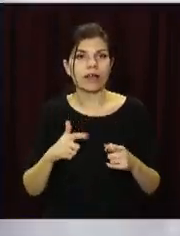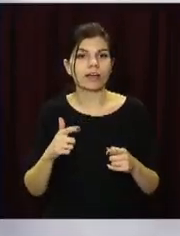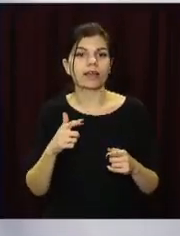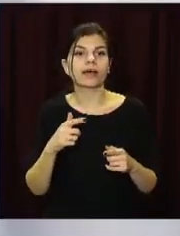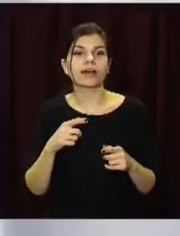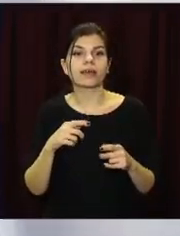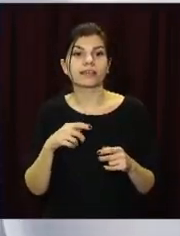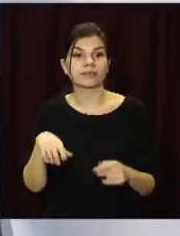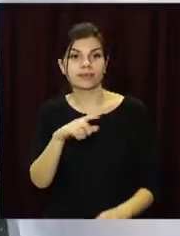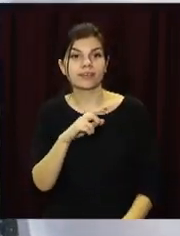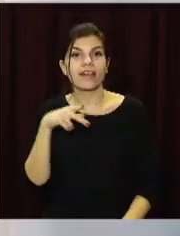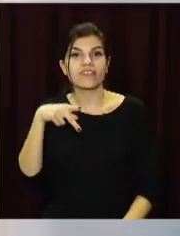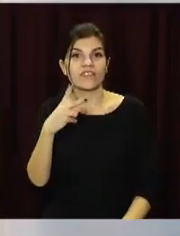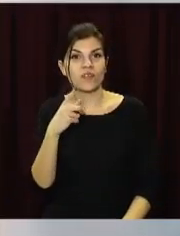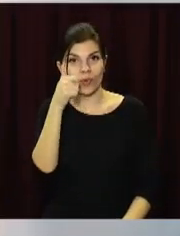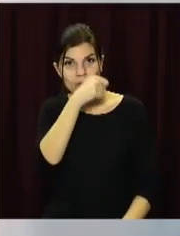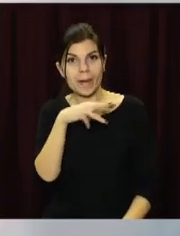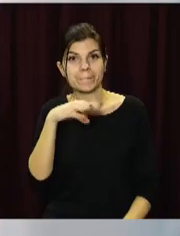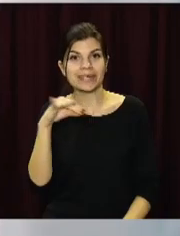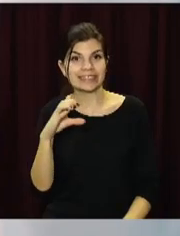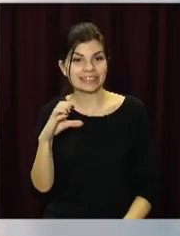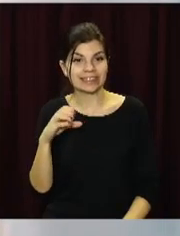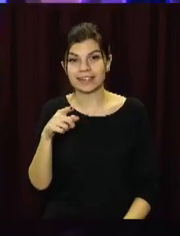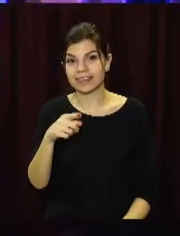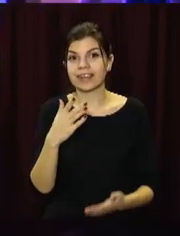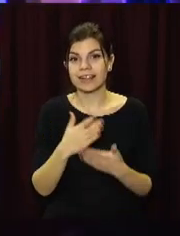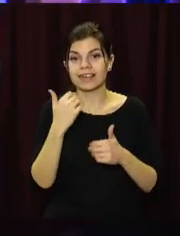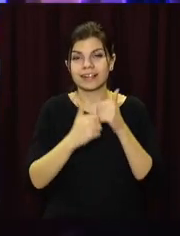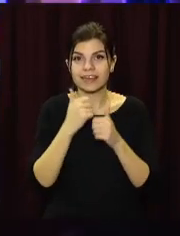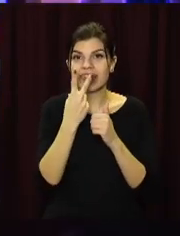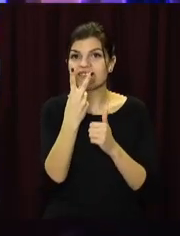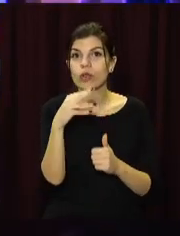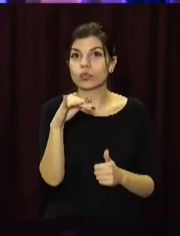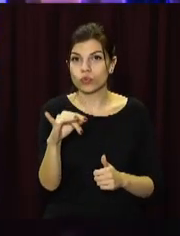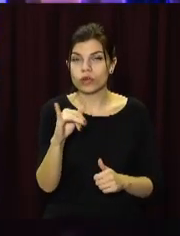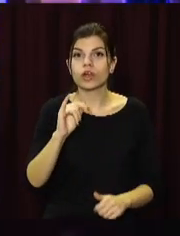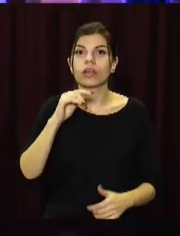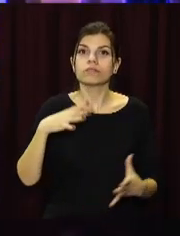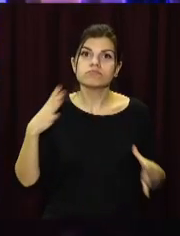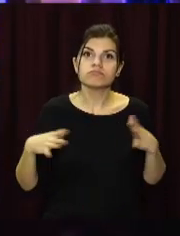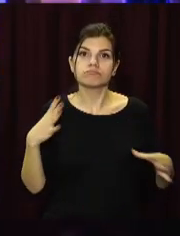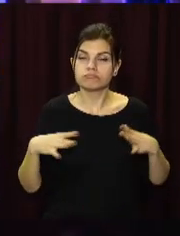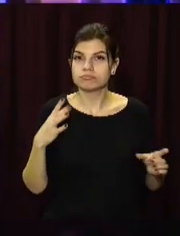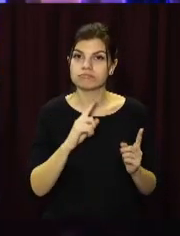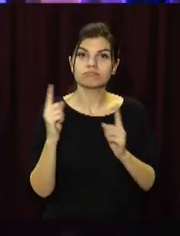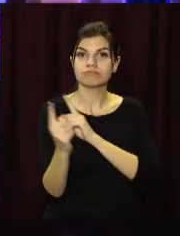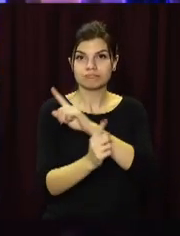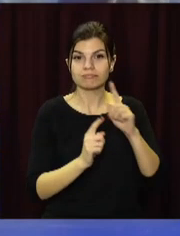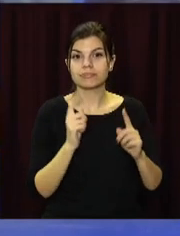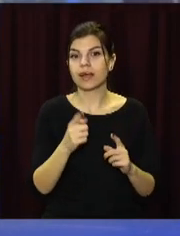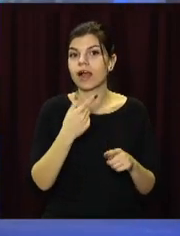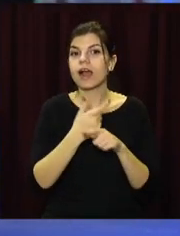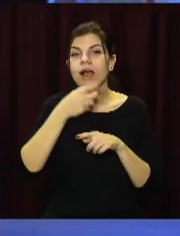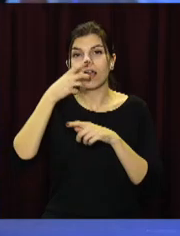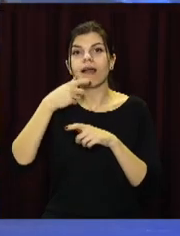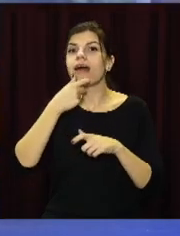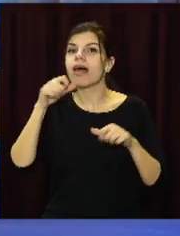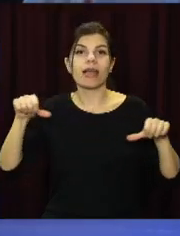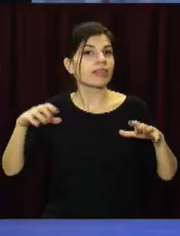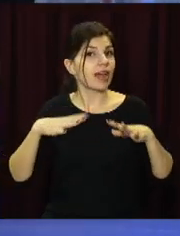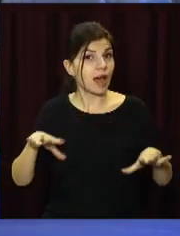Б'юті Кам'янське 2021». Позаду 2 відбіркові тури та години репетицій. Перші етапи проходили без глядачів. У фіналі